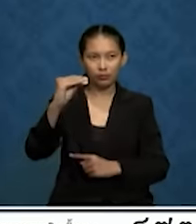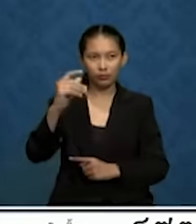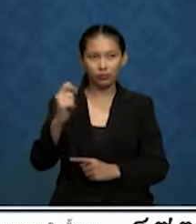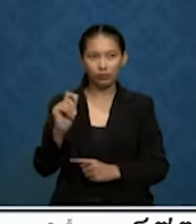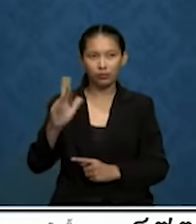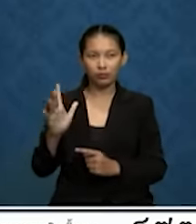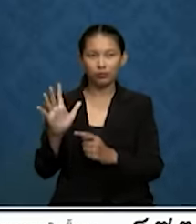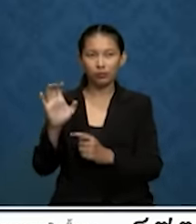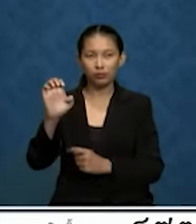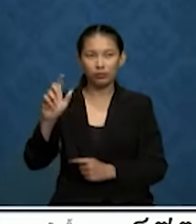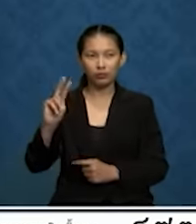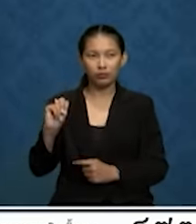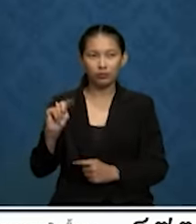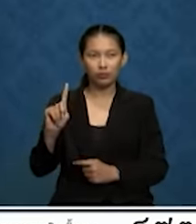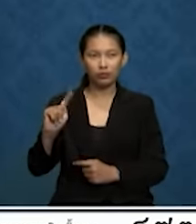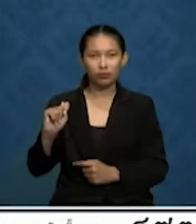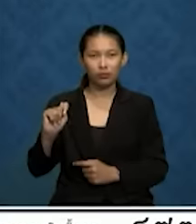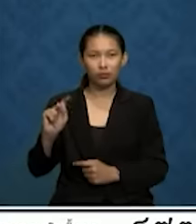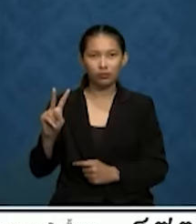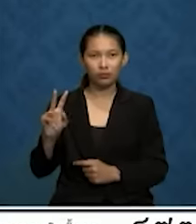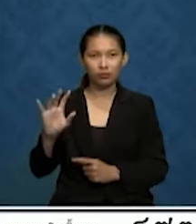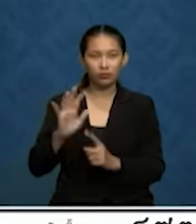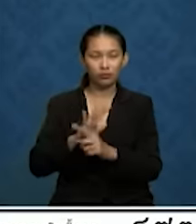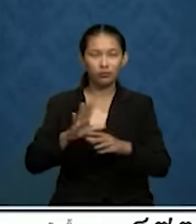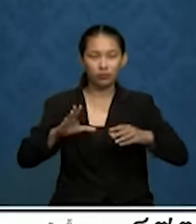ตเกียรติก้องชูชัย เห็นชอบครับ